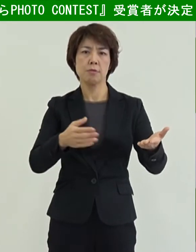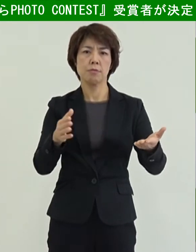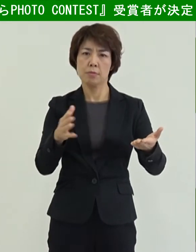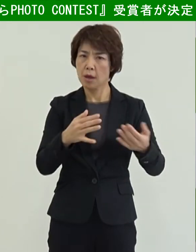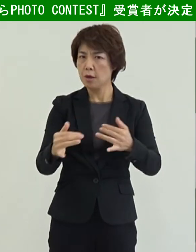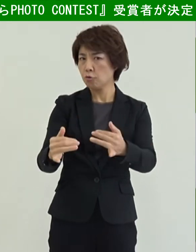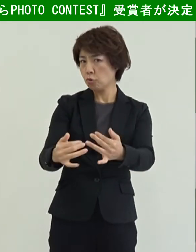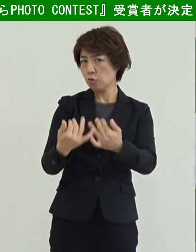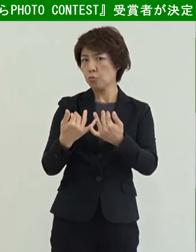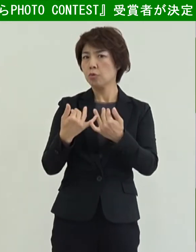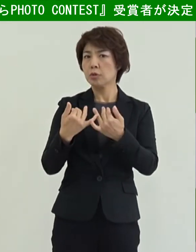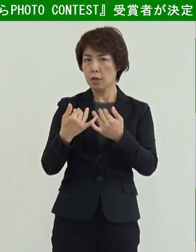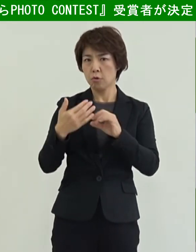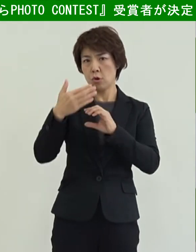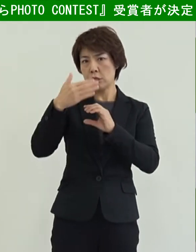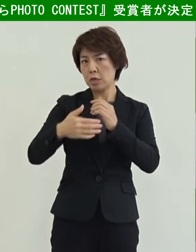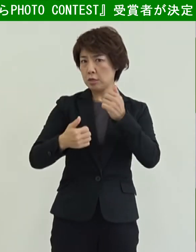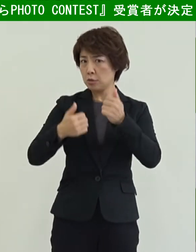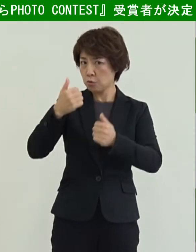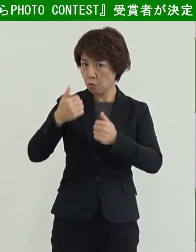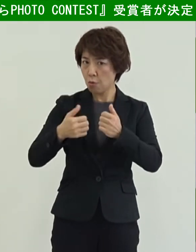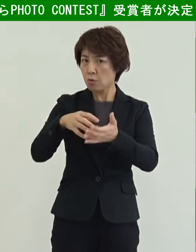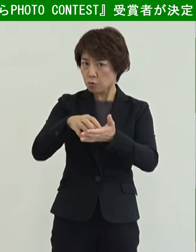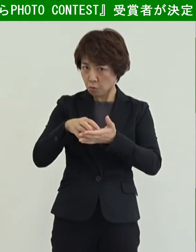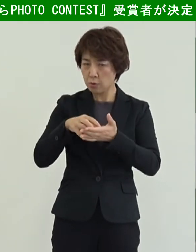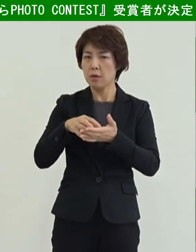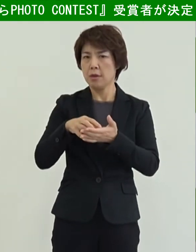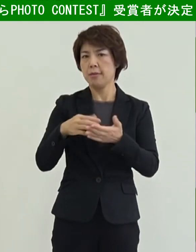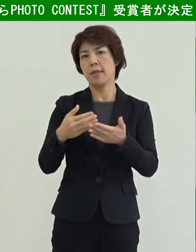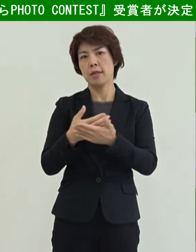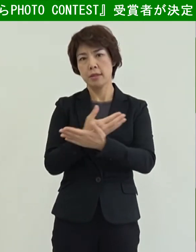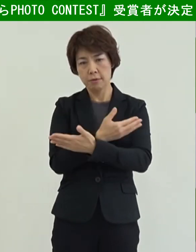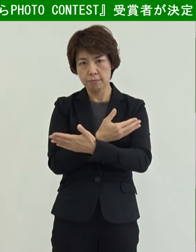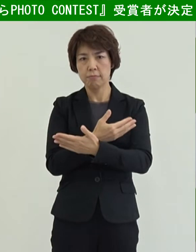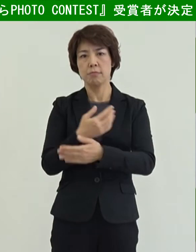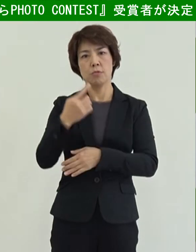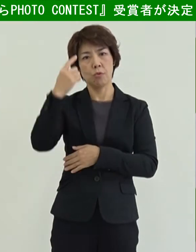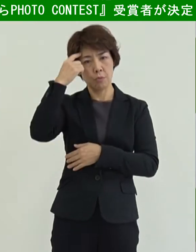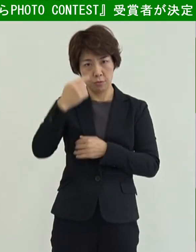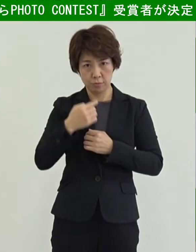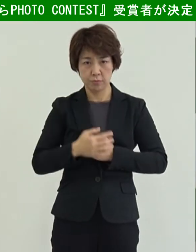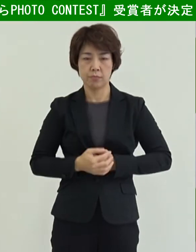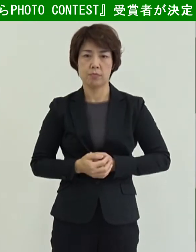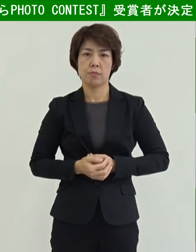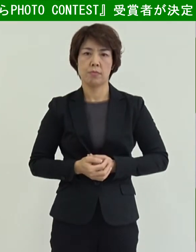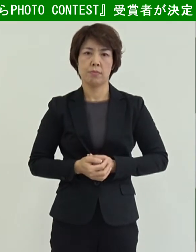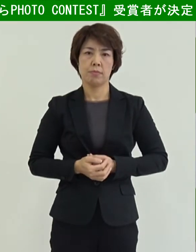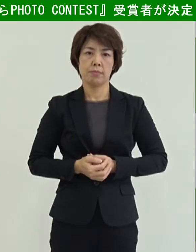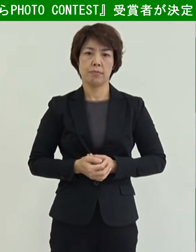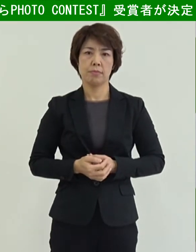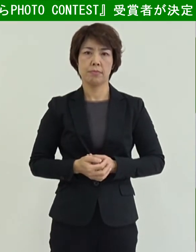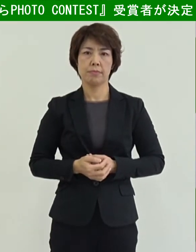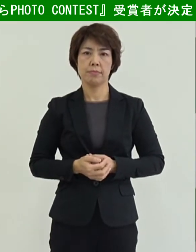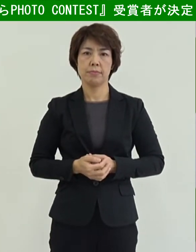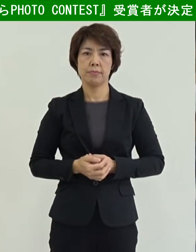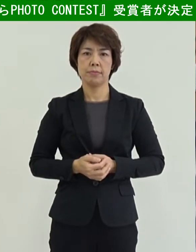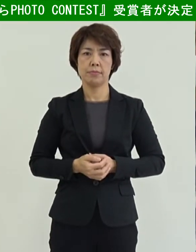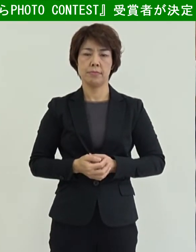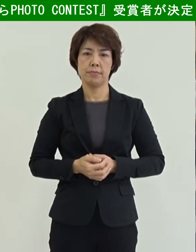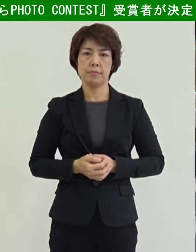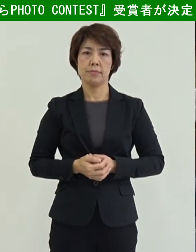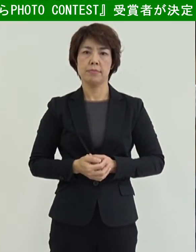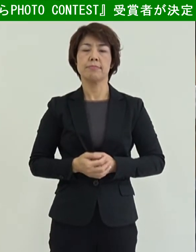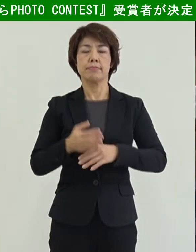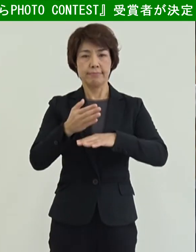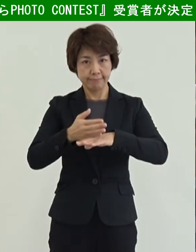小沸成長してきているっていうふうに思っておりますありがとうございます